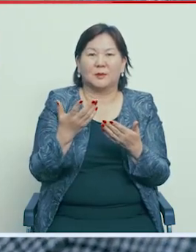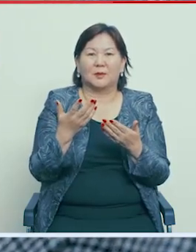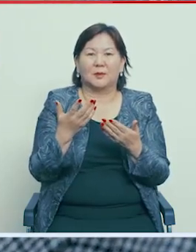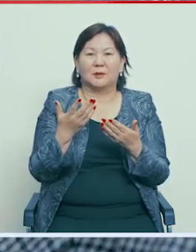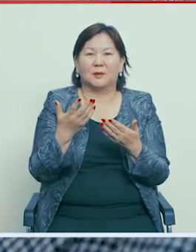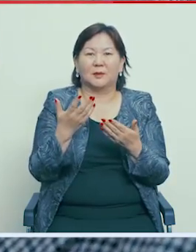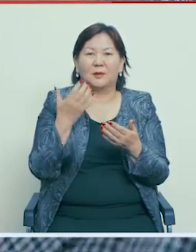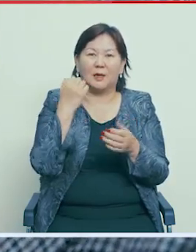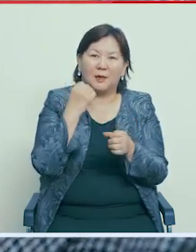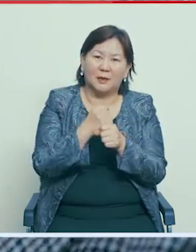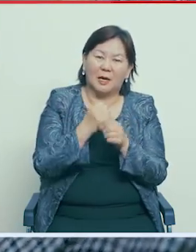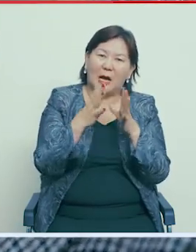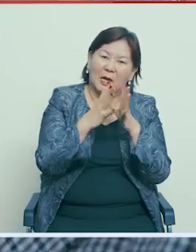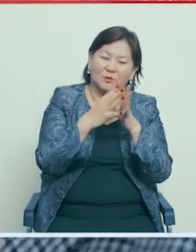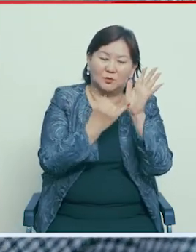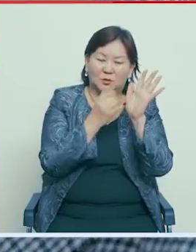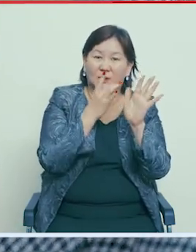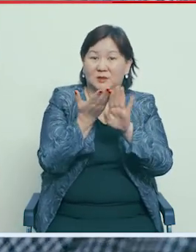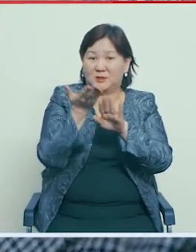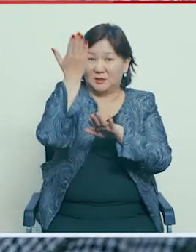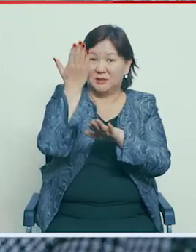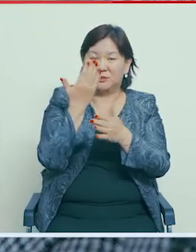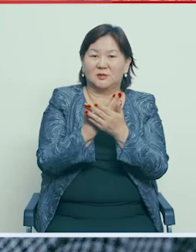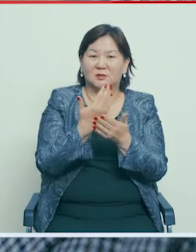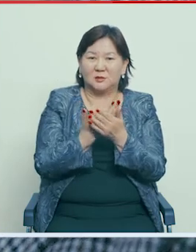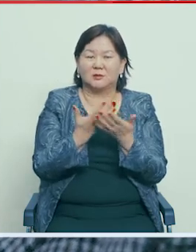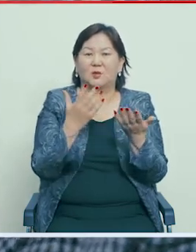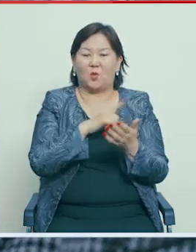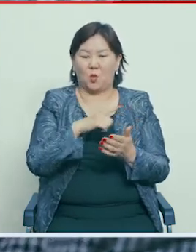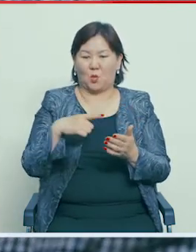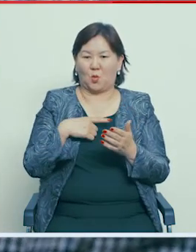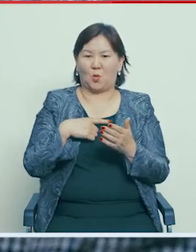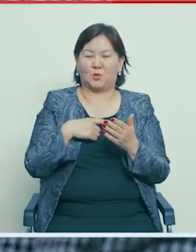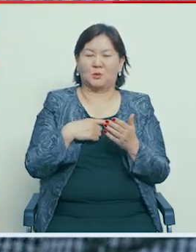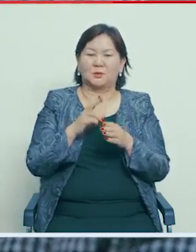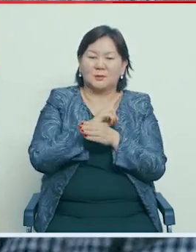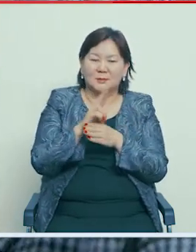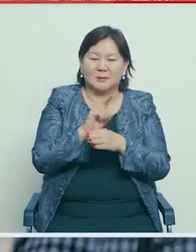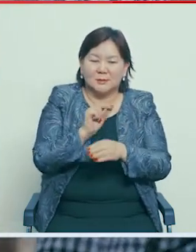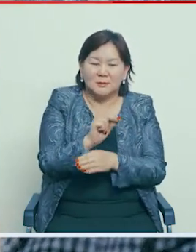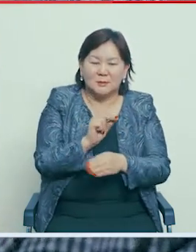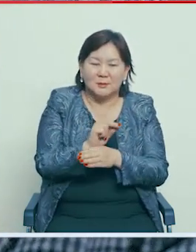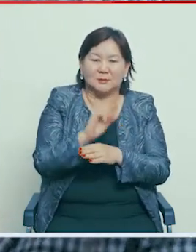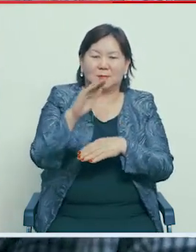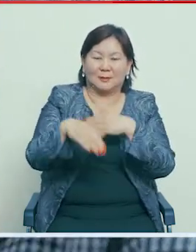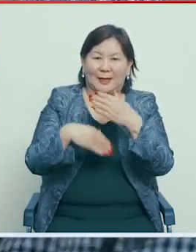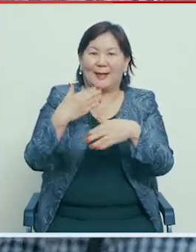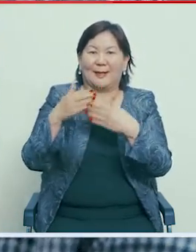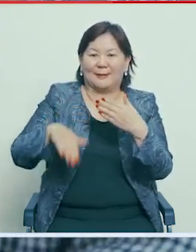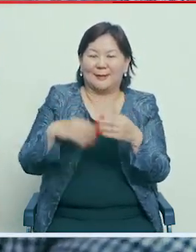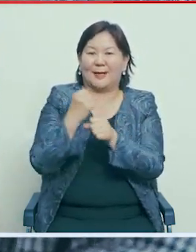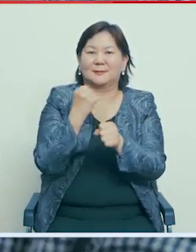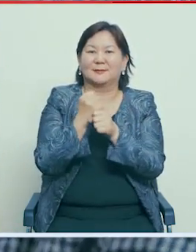нэг 16 наснаас дээш тий ингээд өөрийн дадал суулгаж агаад тэгээд дараагаар нь одоо